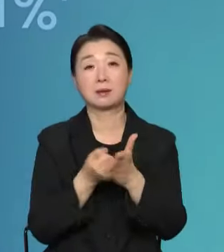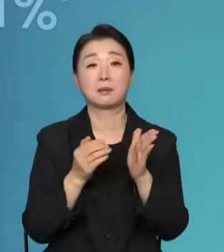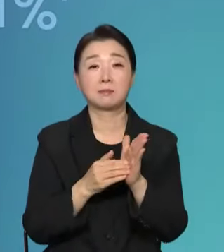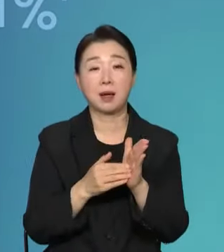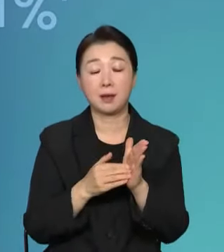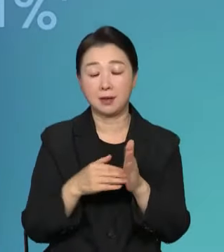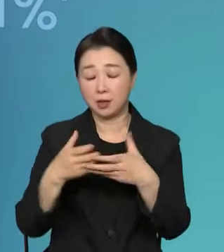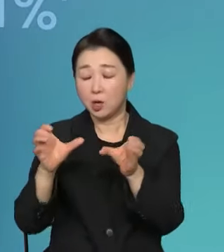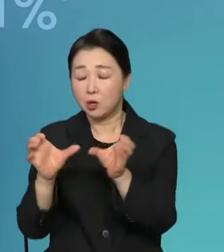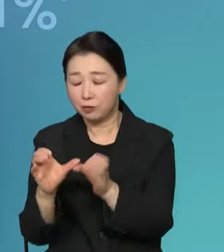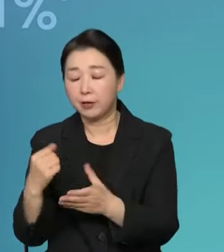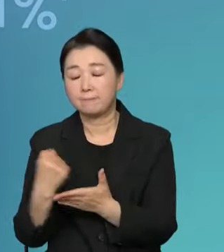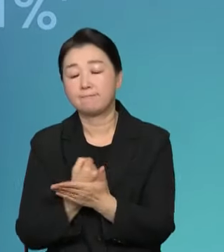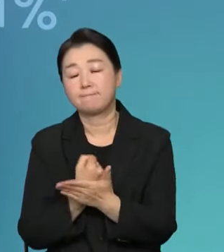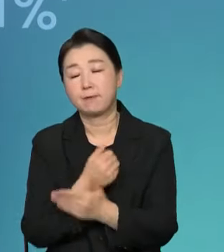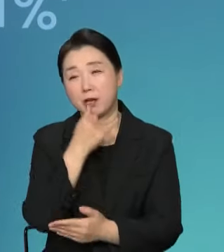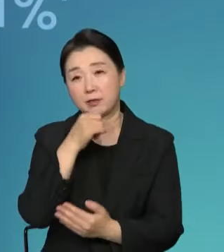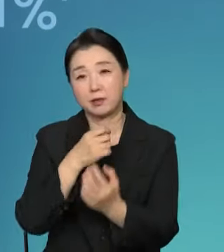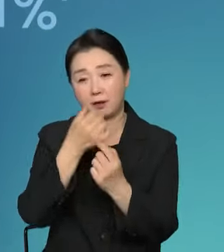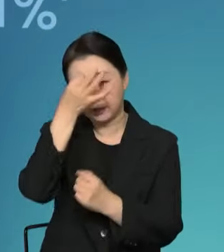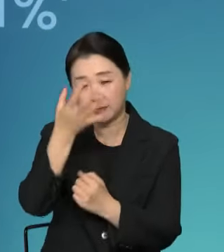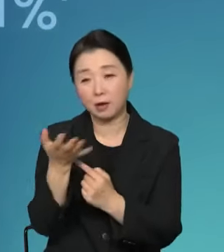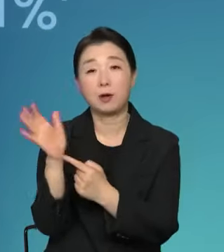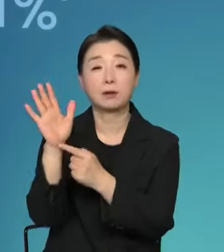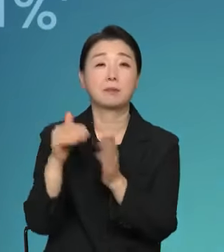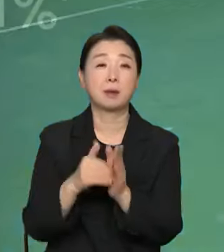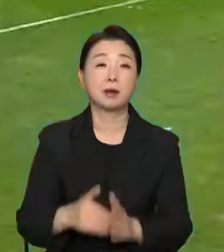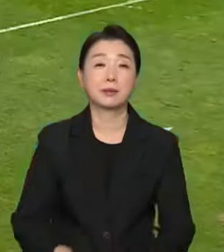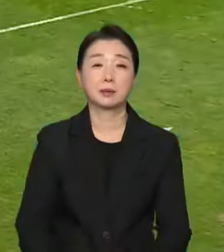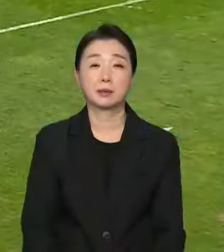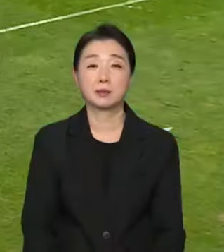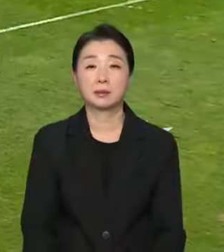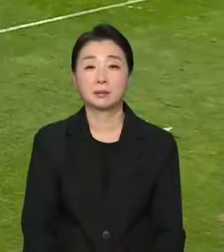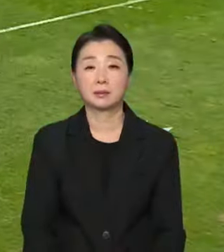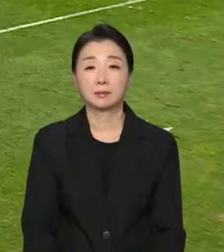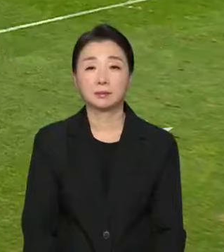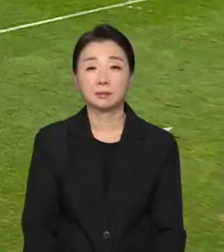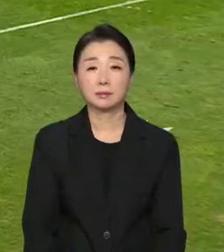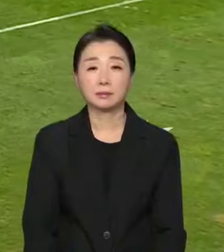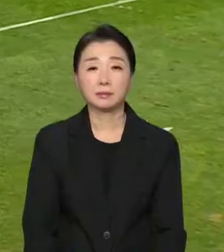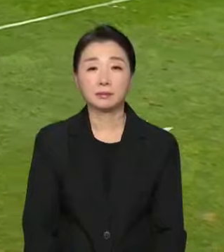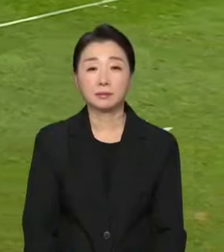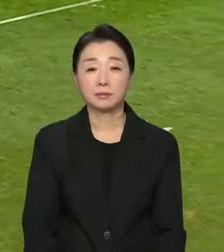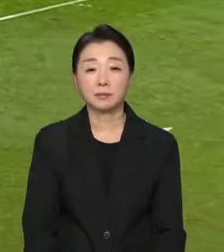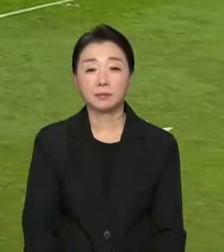뼈저리게 책임을 통감한다는 사과문을 올렸습니다